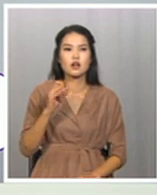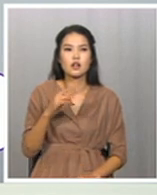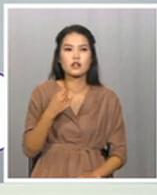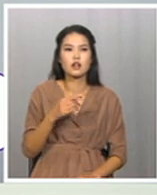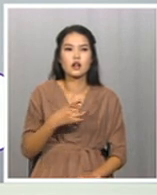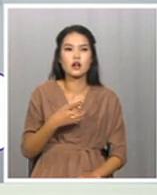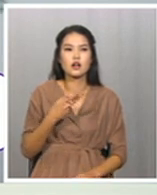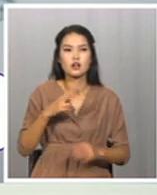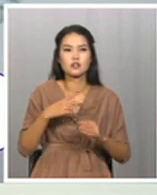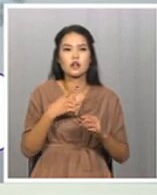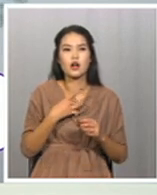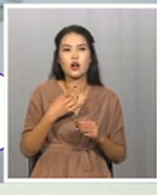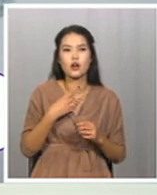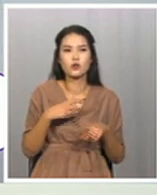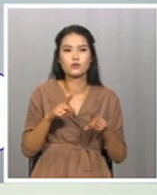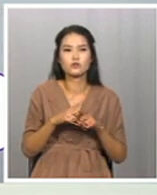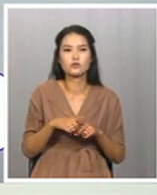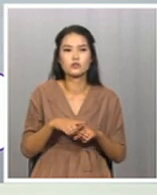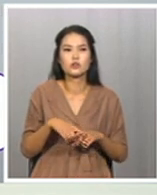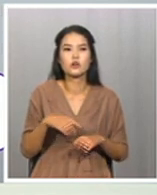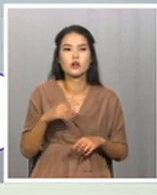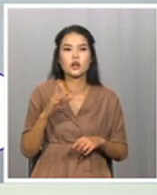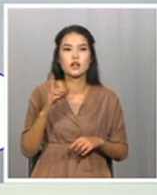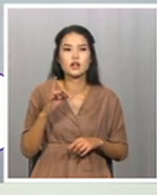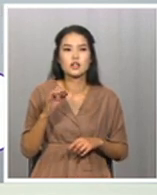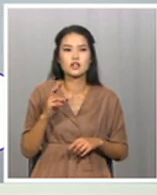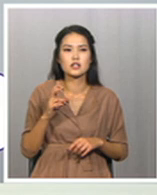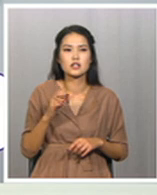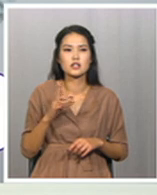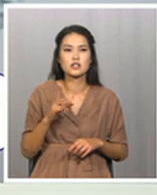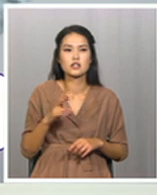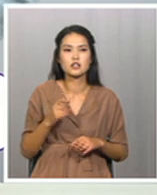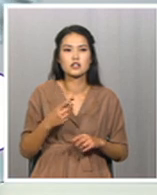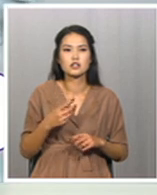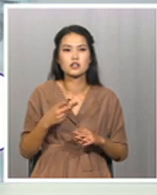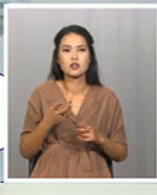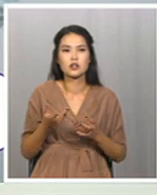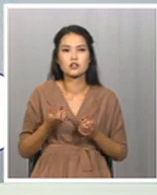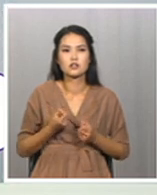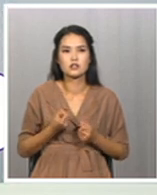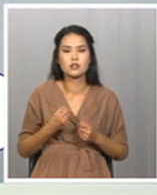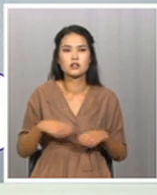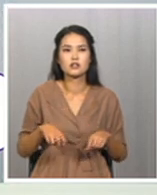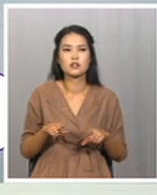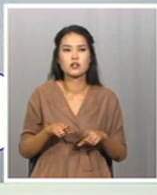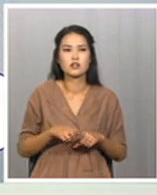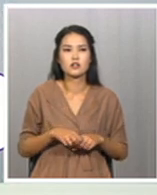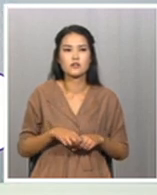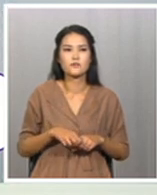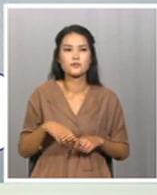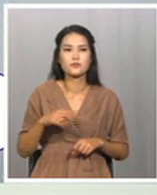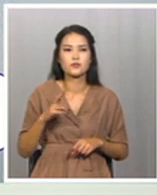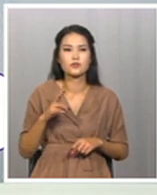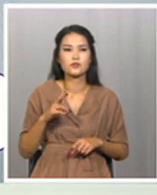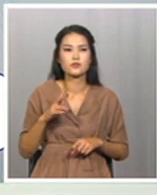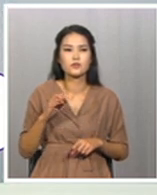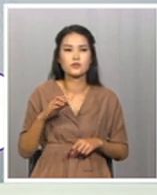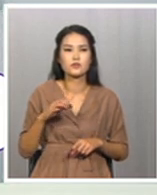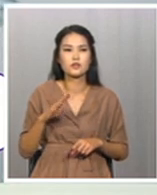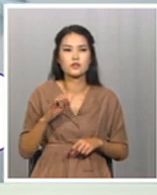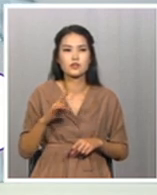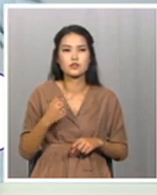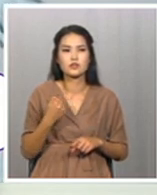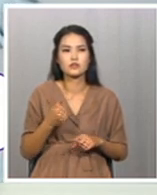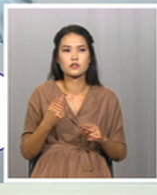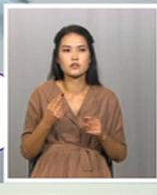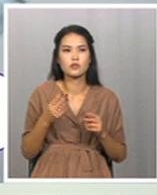оның супероксидін калий арқылы, тотықсыздандыру арқылы алынады. Ал олардың химиялық қасиеттеріне